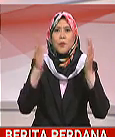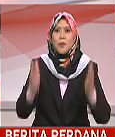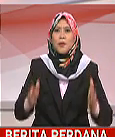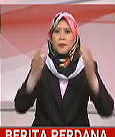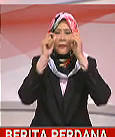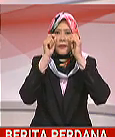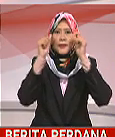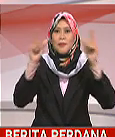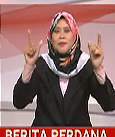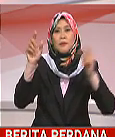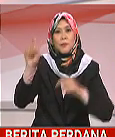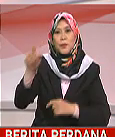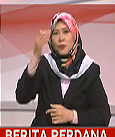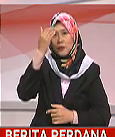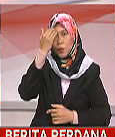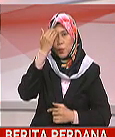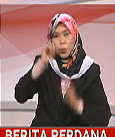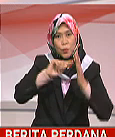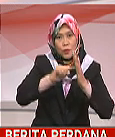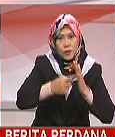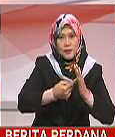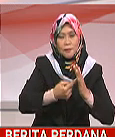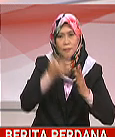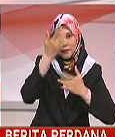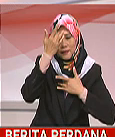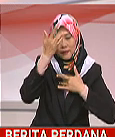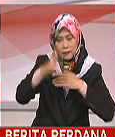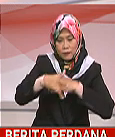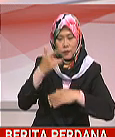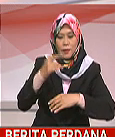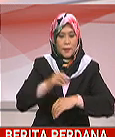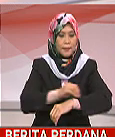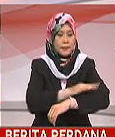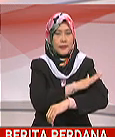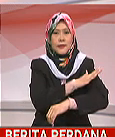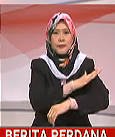ramai untuk mengenali tanda dan juga gejala awal kanser.